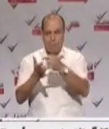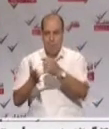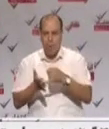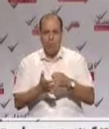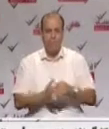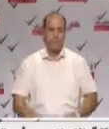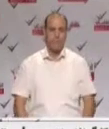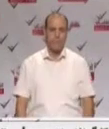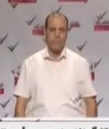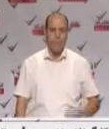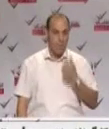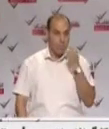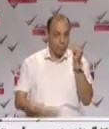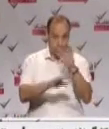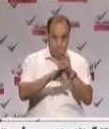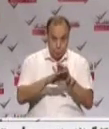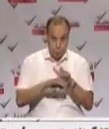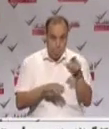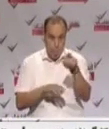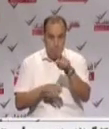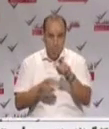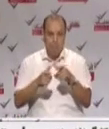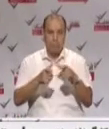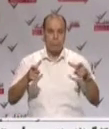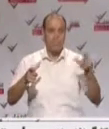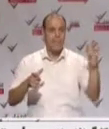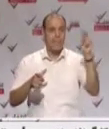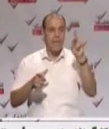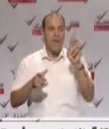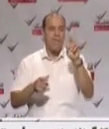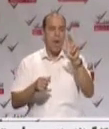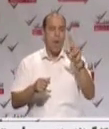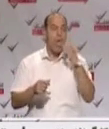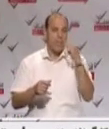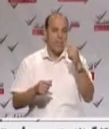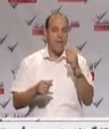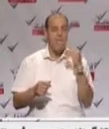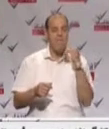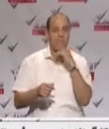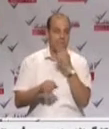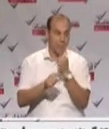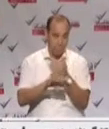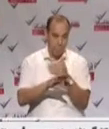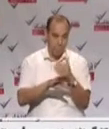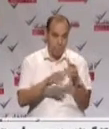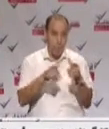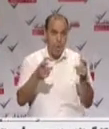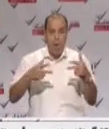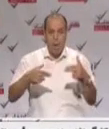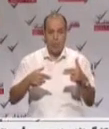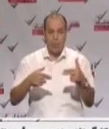وجعفر ورواد. سوف ندافع عن تهيئة وتوسعة المنطقة السياحية برواد، وعن التسريع في إنجاز المشاريع الكبرى